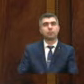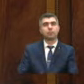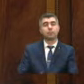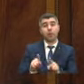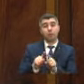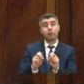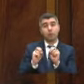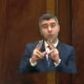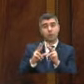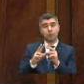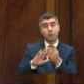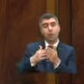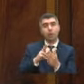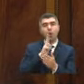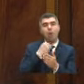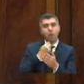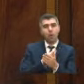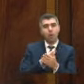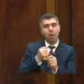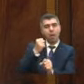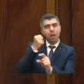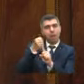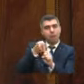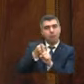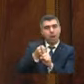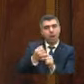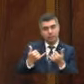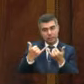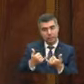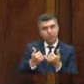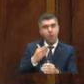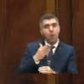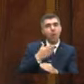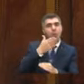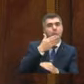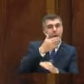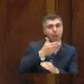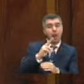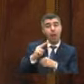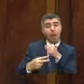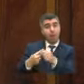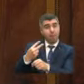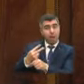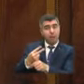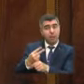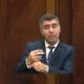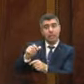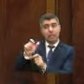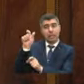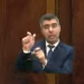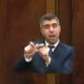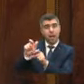نتحمل المسؤوليه ديال هذه الحكومه وديال العمل ديال حالا ومستقبلا، وغادي يجيو المواطنين من هنا العامين غادي يقيمونا، وانتوما ايضا غادي